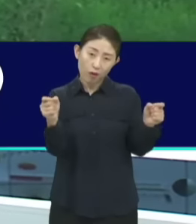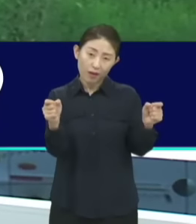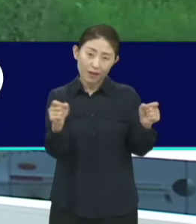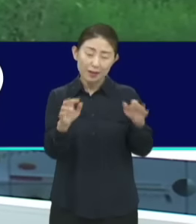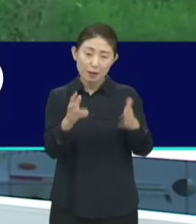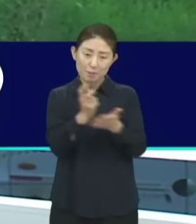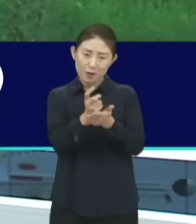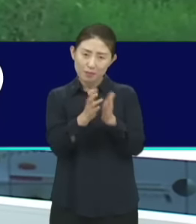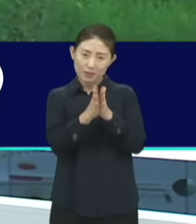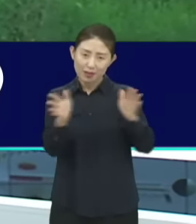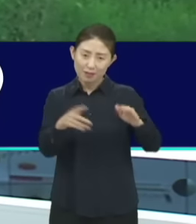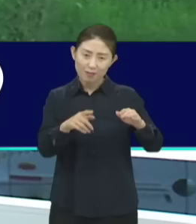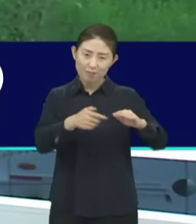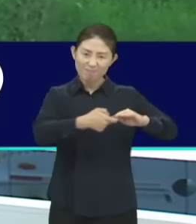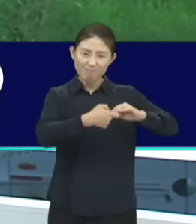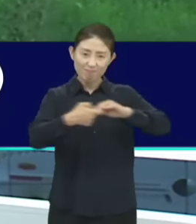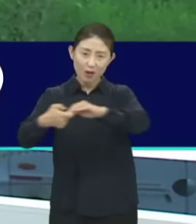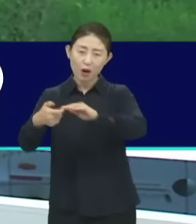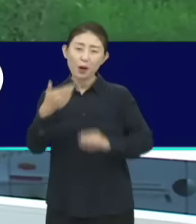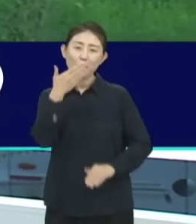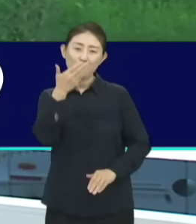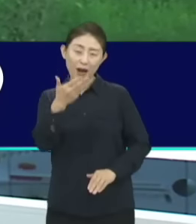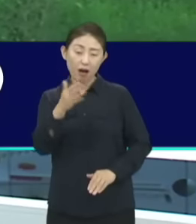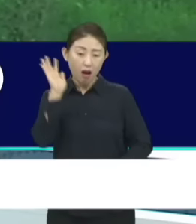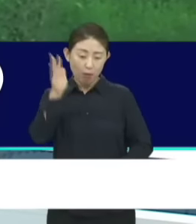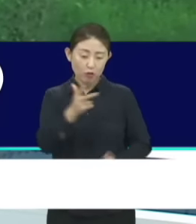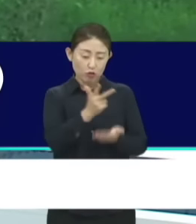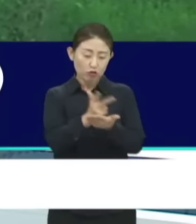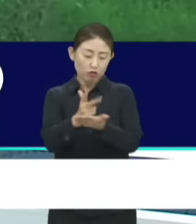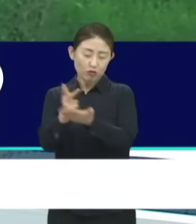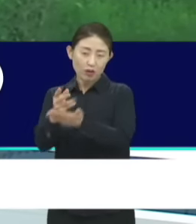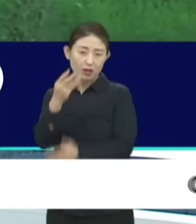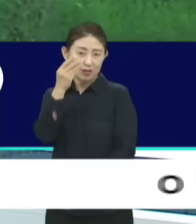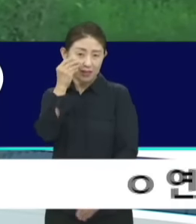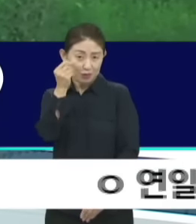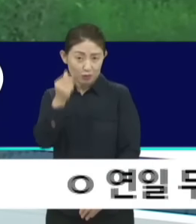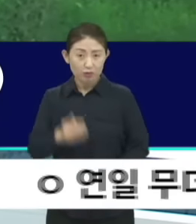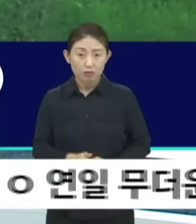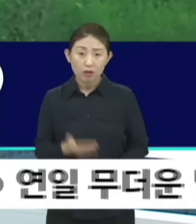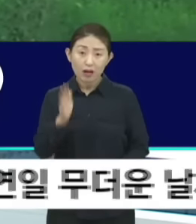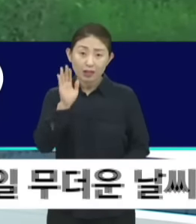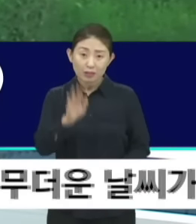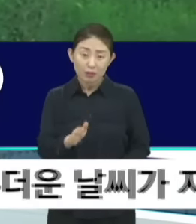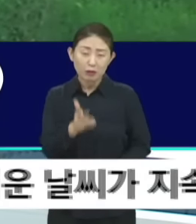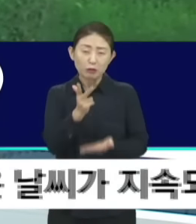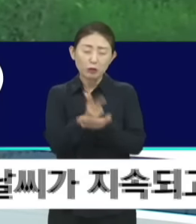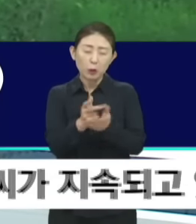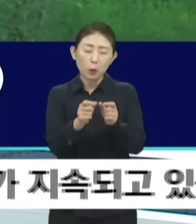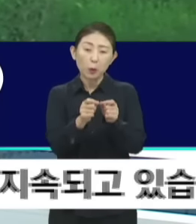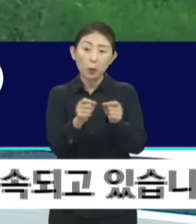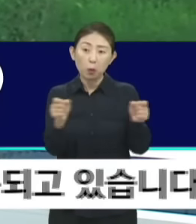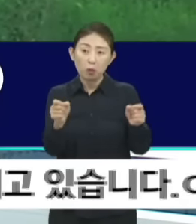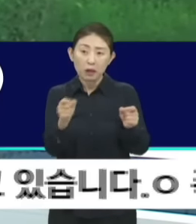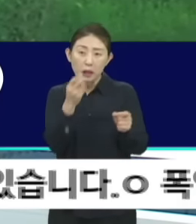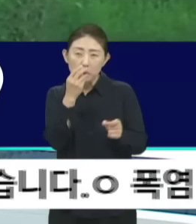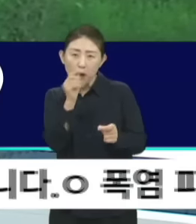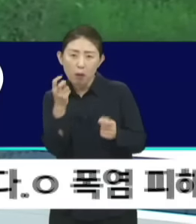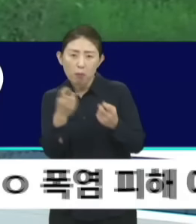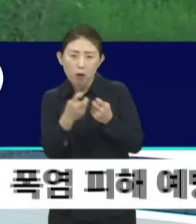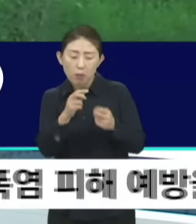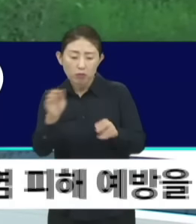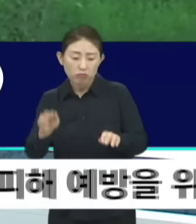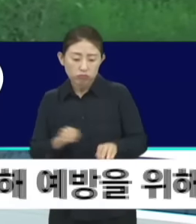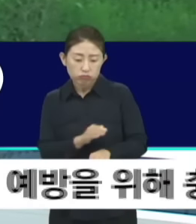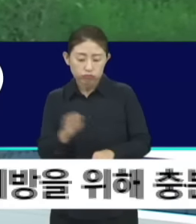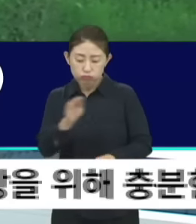견인이 가능해지면서 고질적인 주차 문제를 해결할 수 있게 됐습니다. 하지만 장기 주차 차량이 잠시 주차장 밖으로 나갔다